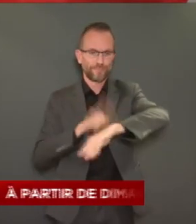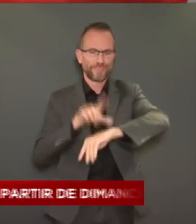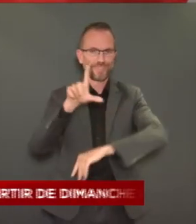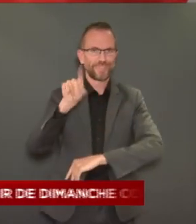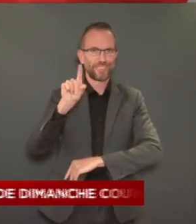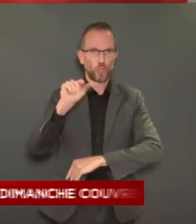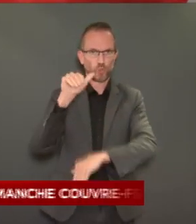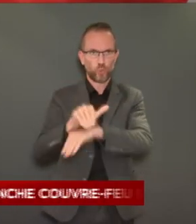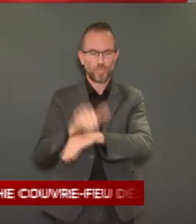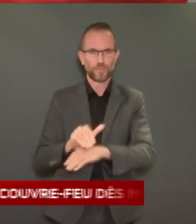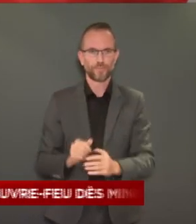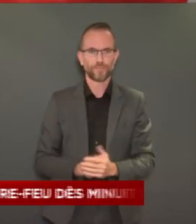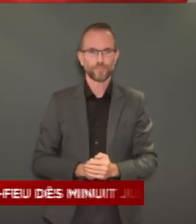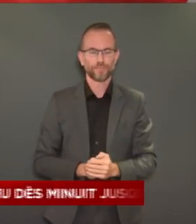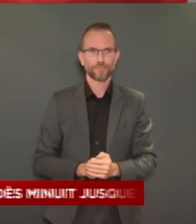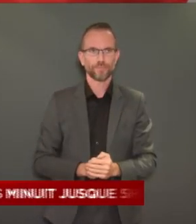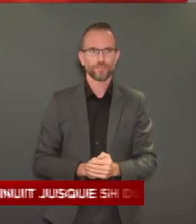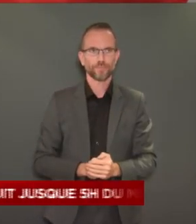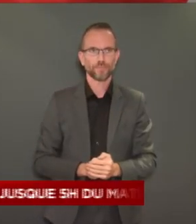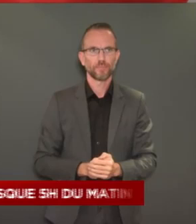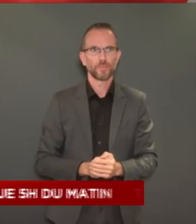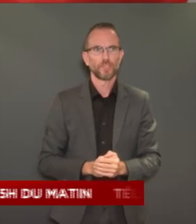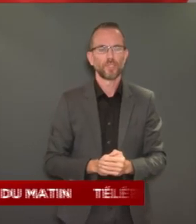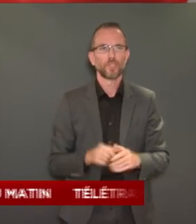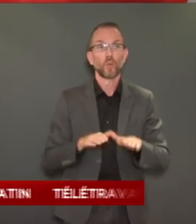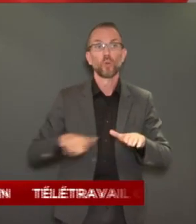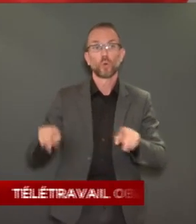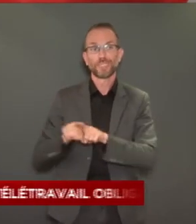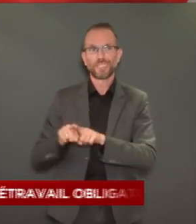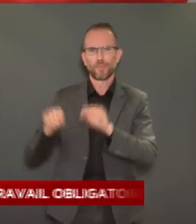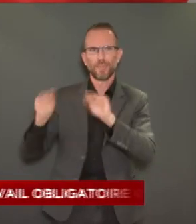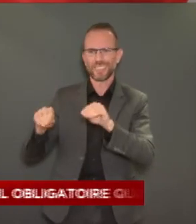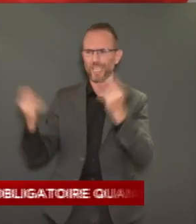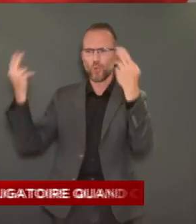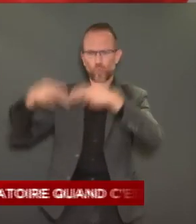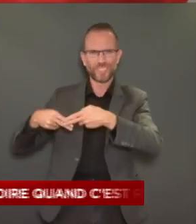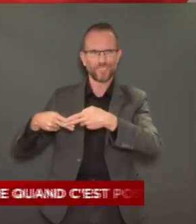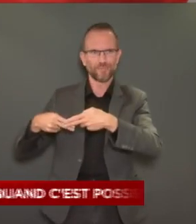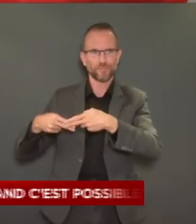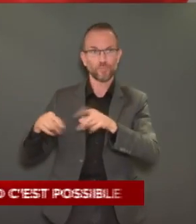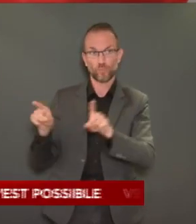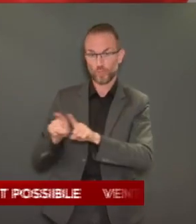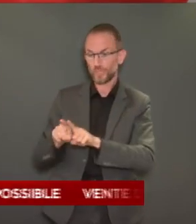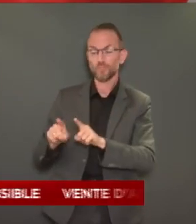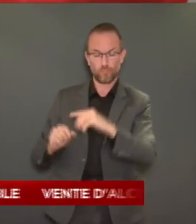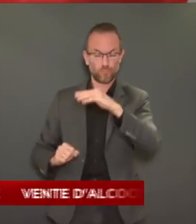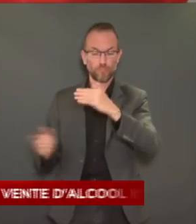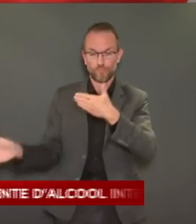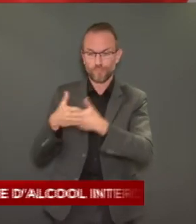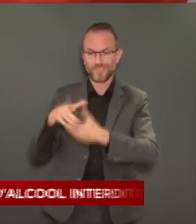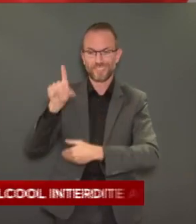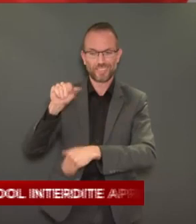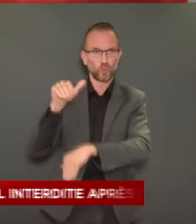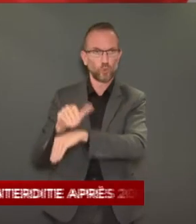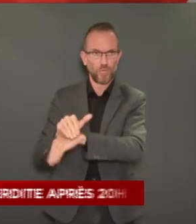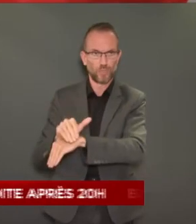dira que les magasins de nuit fermeront aussi à 10 heures du soir et un peu